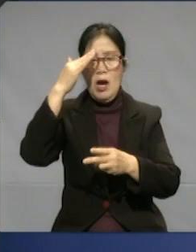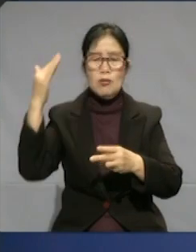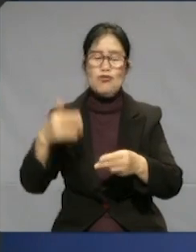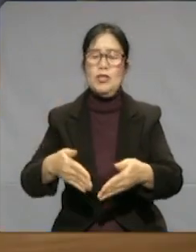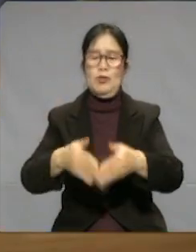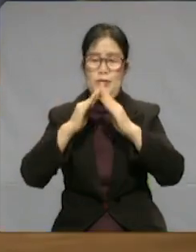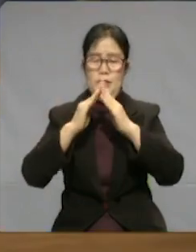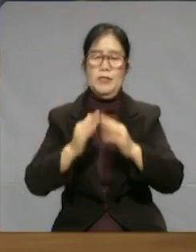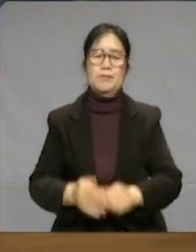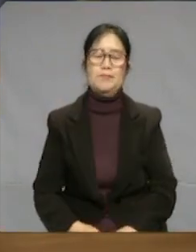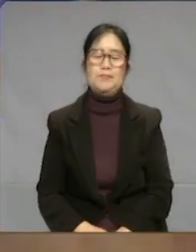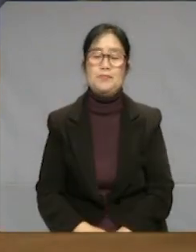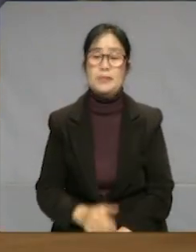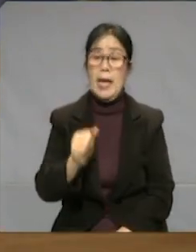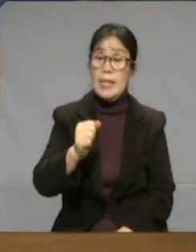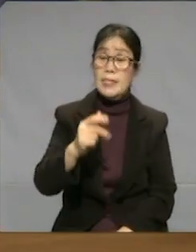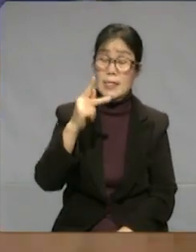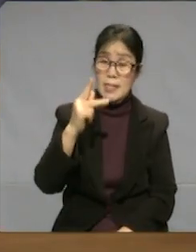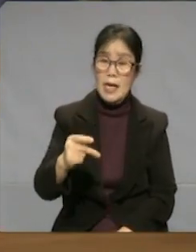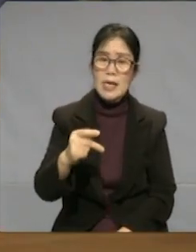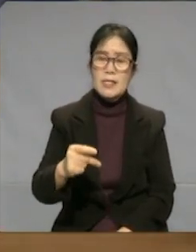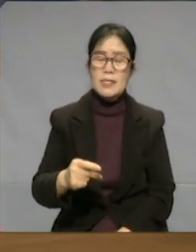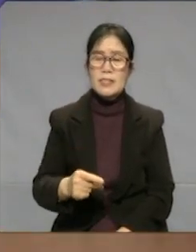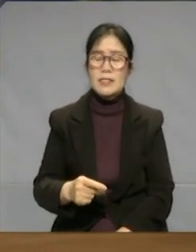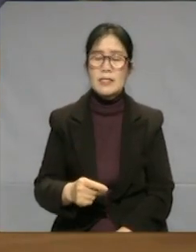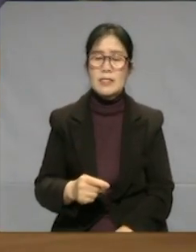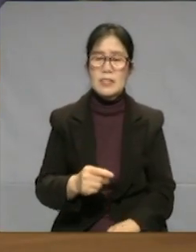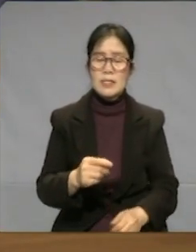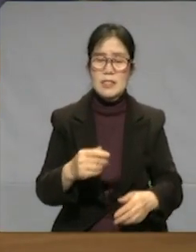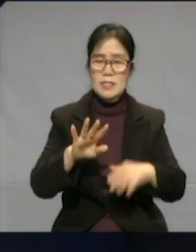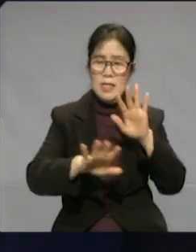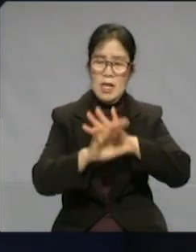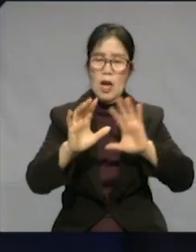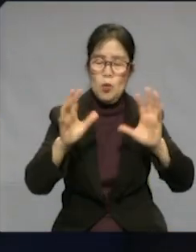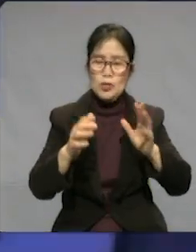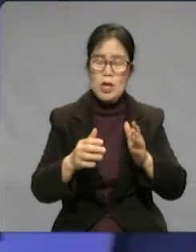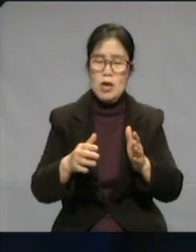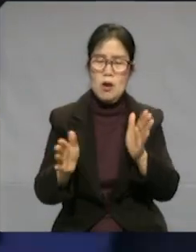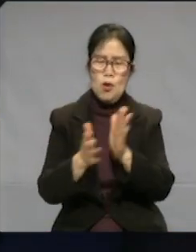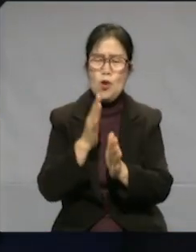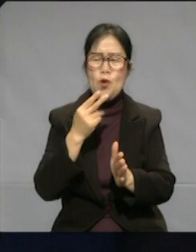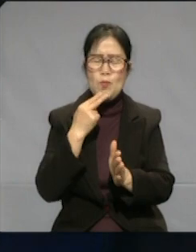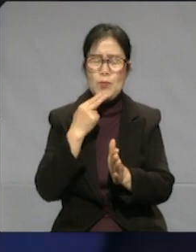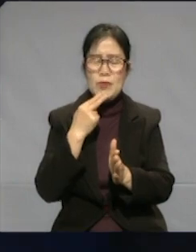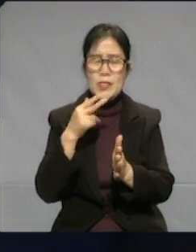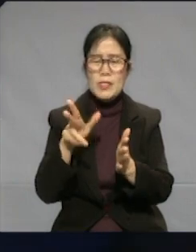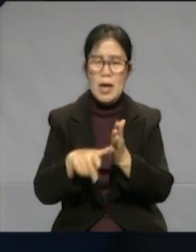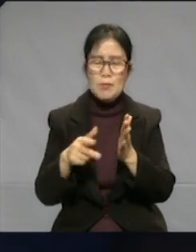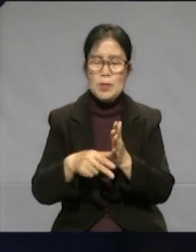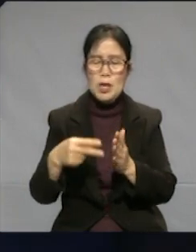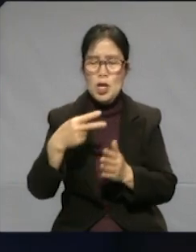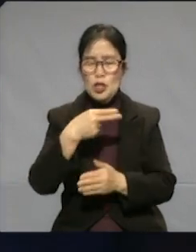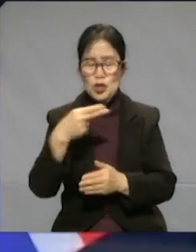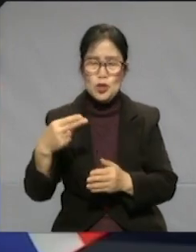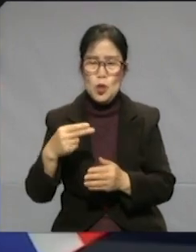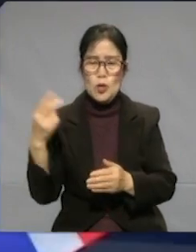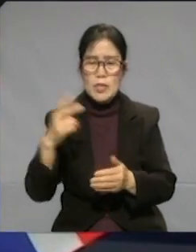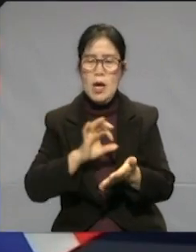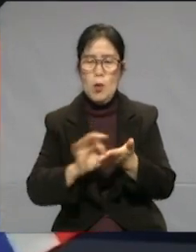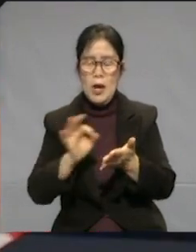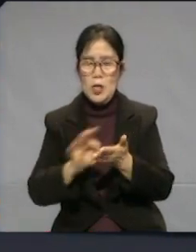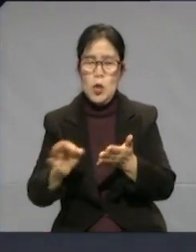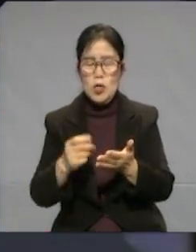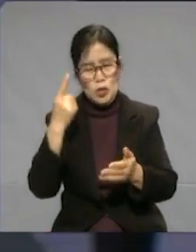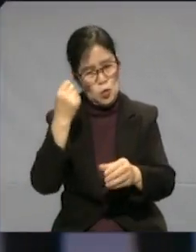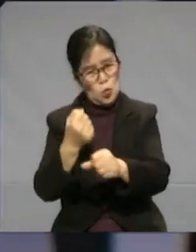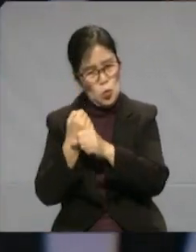건설합니다. SK하이닉스는 ASML과 노광장비의 수소 재활용 기술을 공동 개발하기로 했습니다.